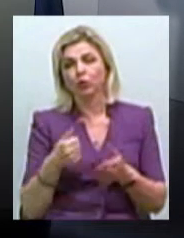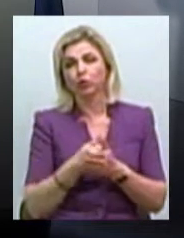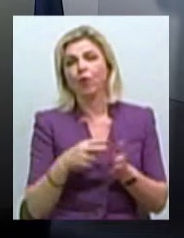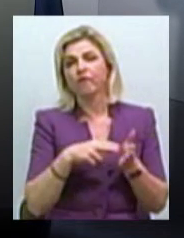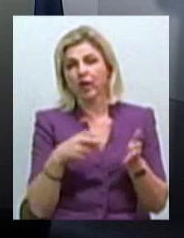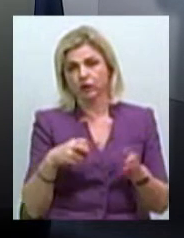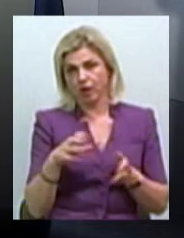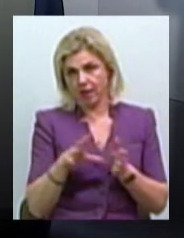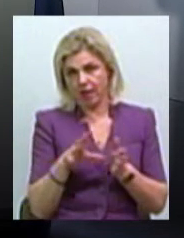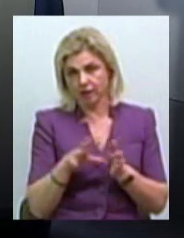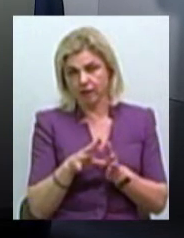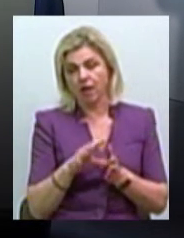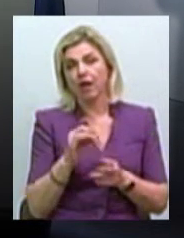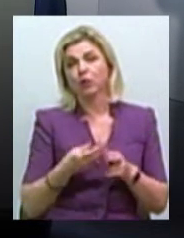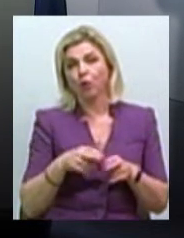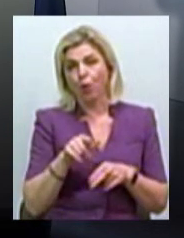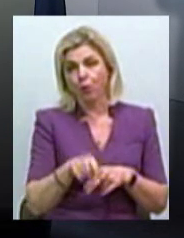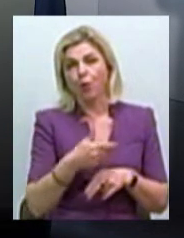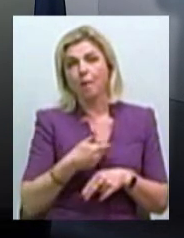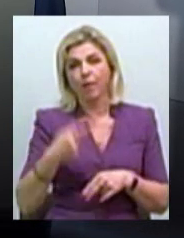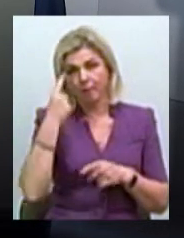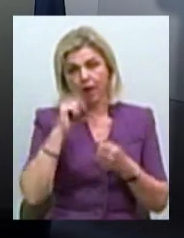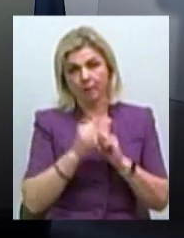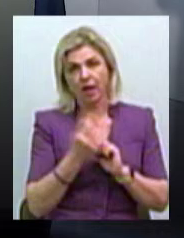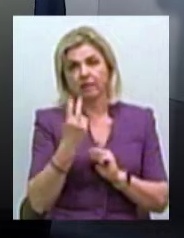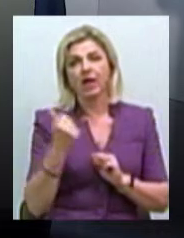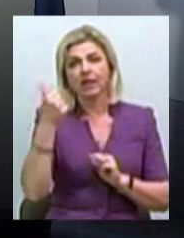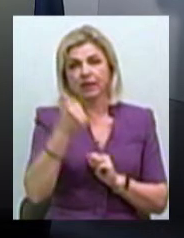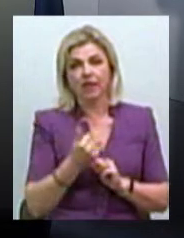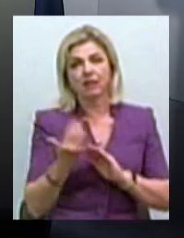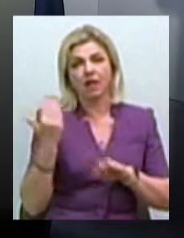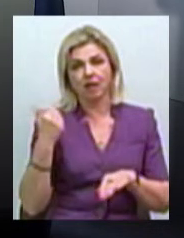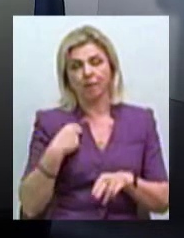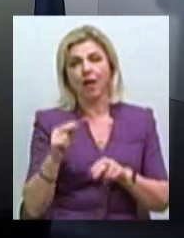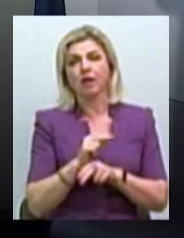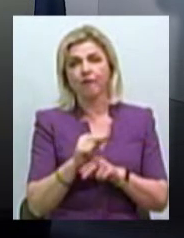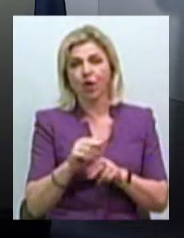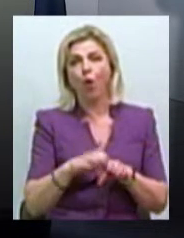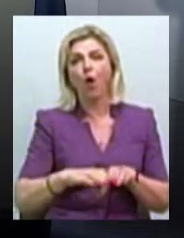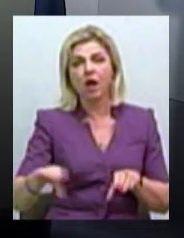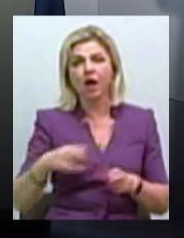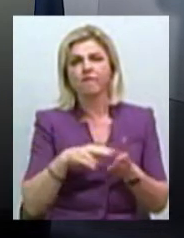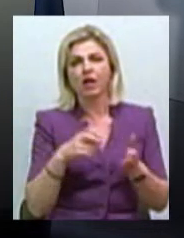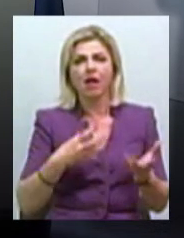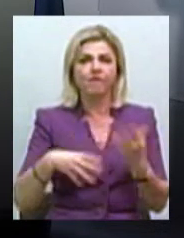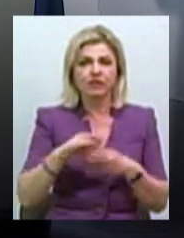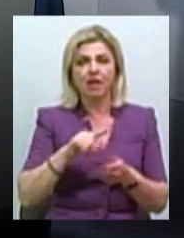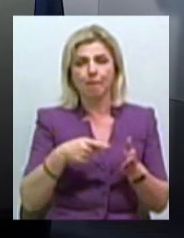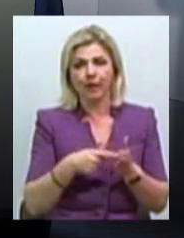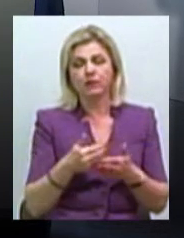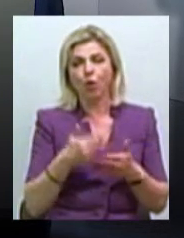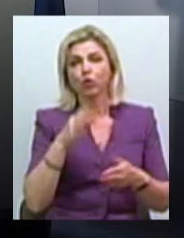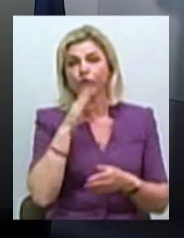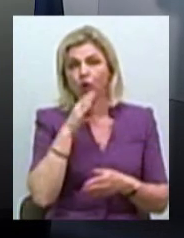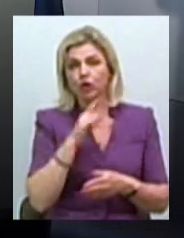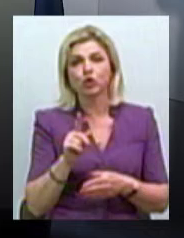відключення електроенергії. І тому ми пам'ятаємо, 2 тижні назад ми ремонтували колектор. Ми відключали майже все місто від водопостачання для